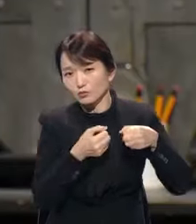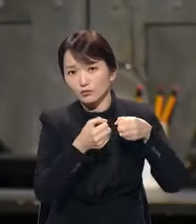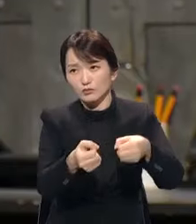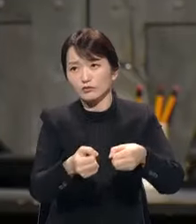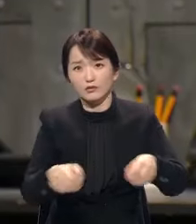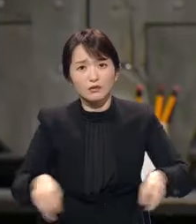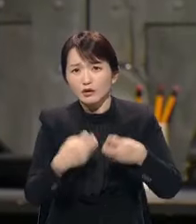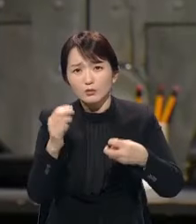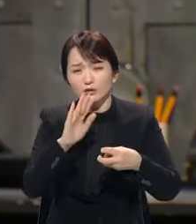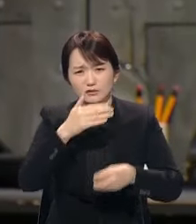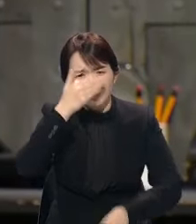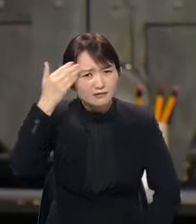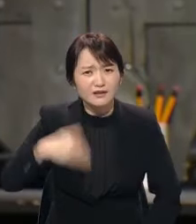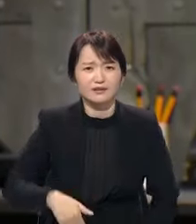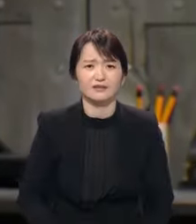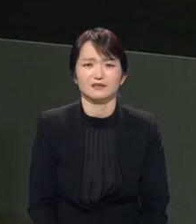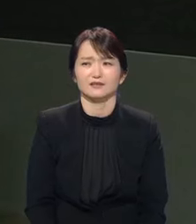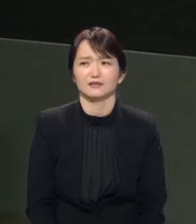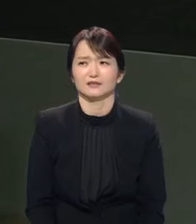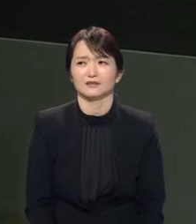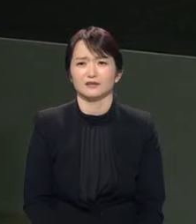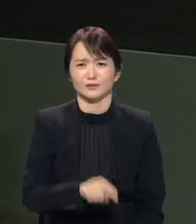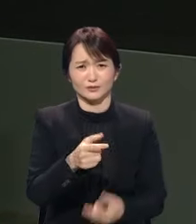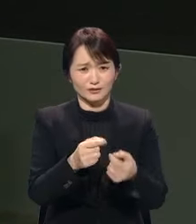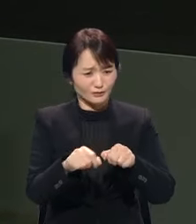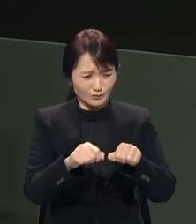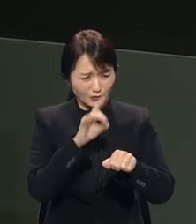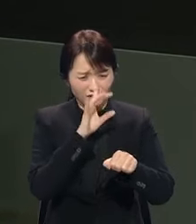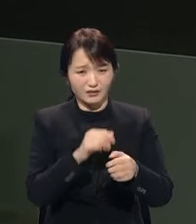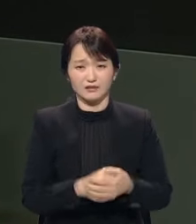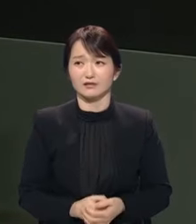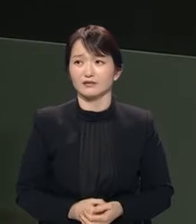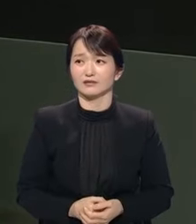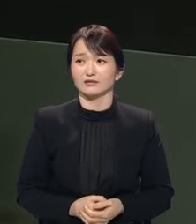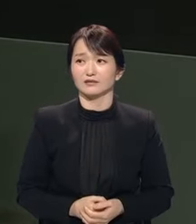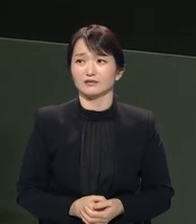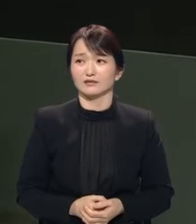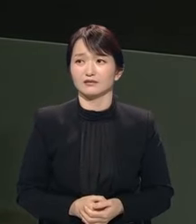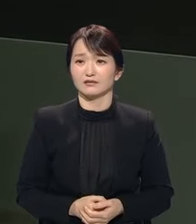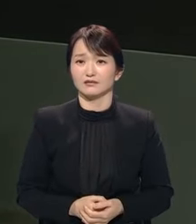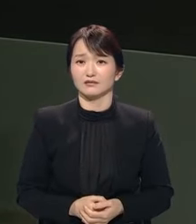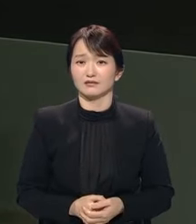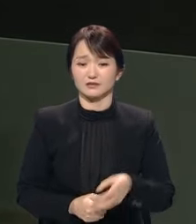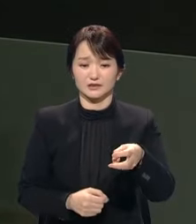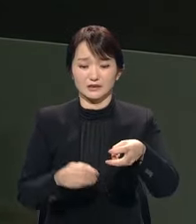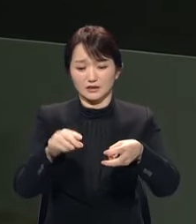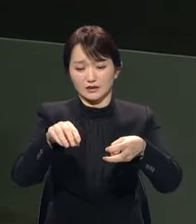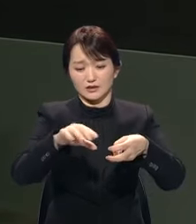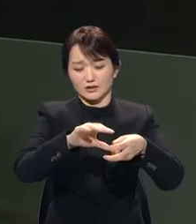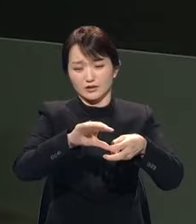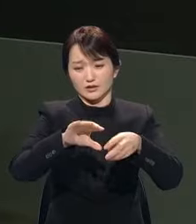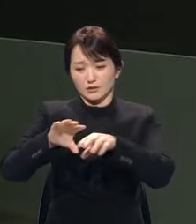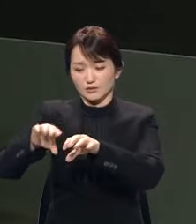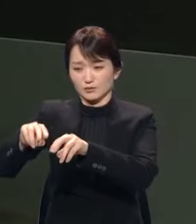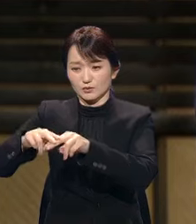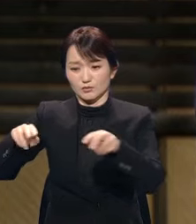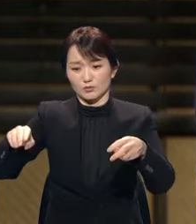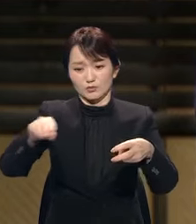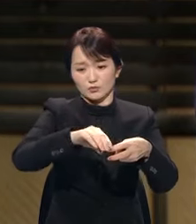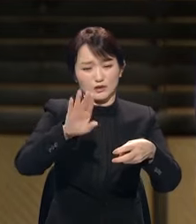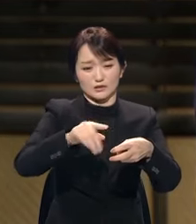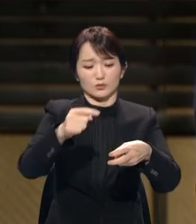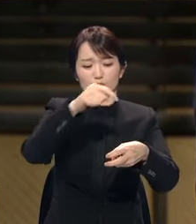다행입니다. 아니, 저래서는 안 되지만 백 변호사님, 할 거면 그냥 지붕 위에다 달든지. 옆 차선을 보고 가면 앞에